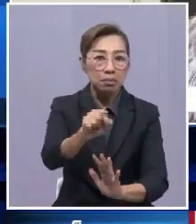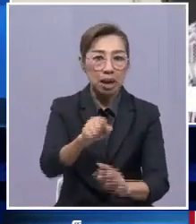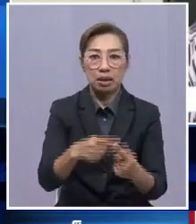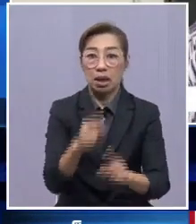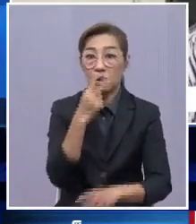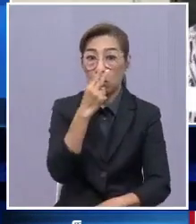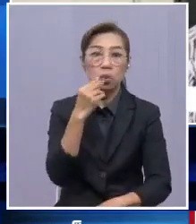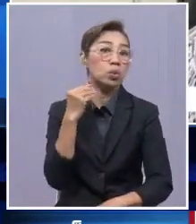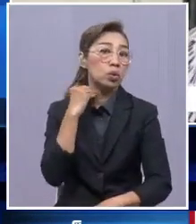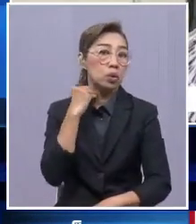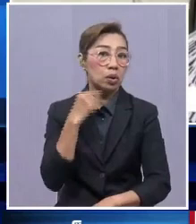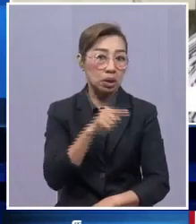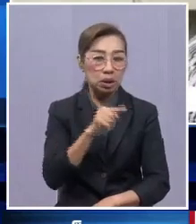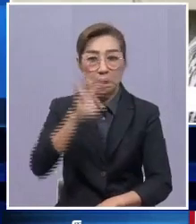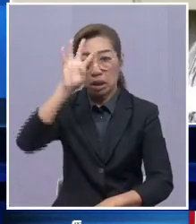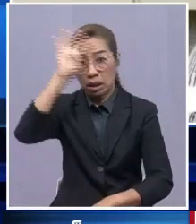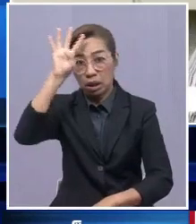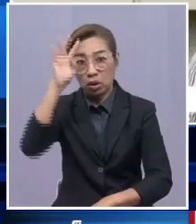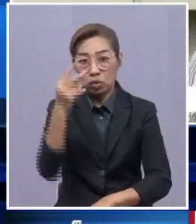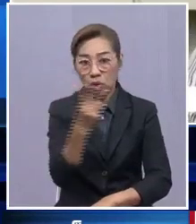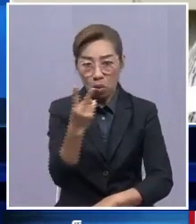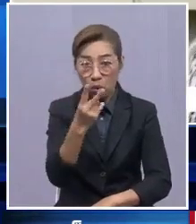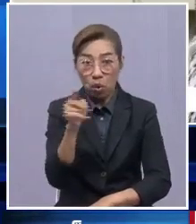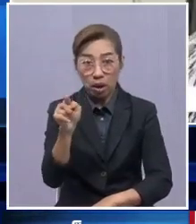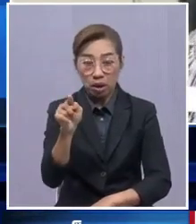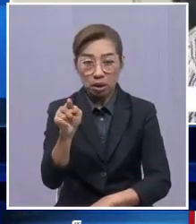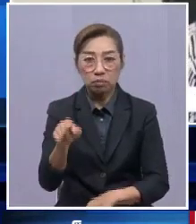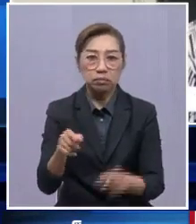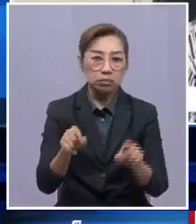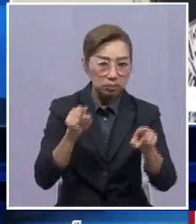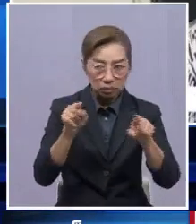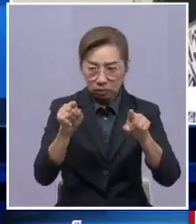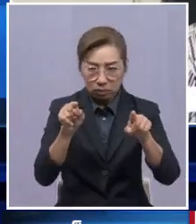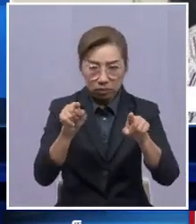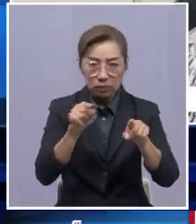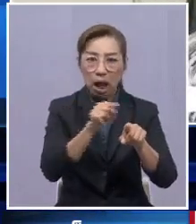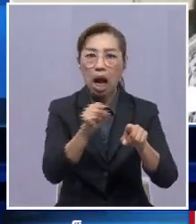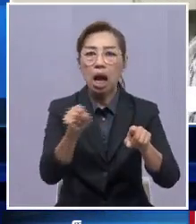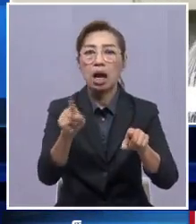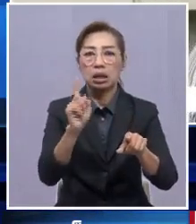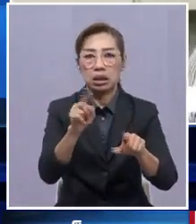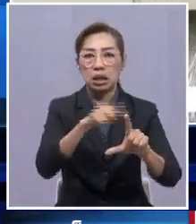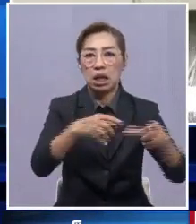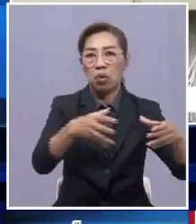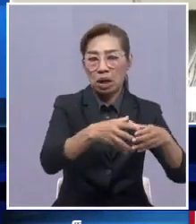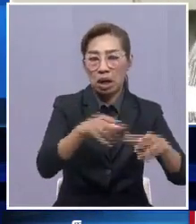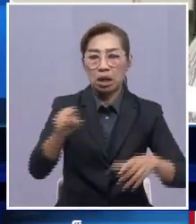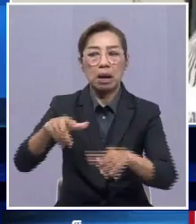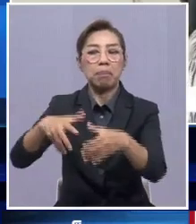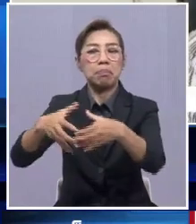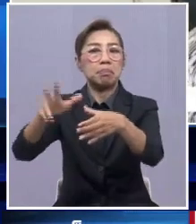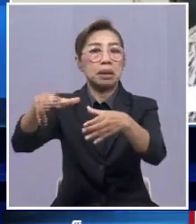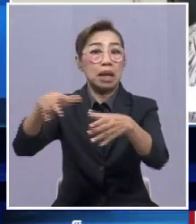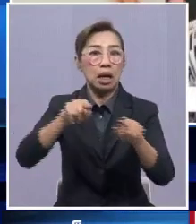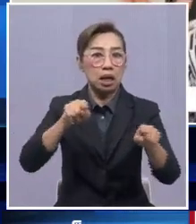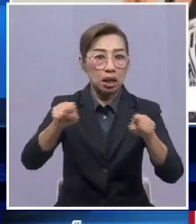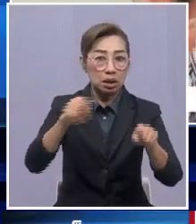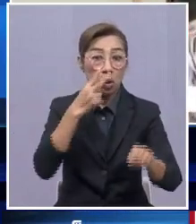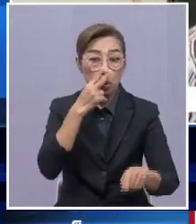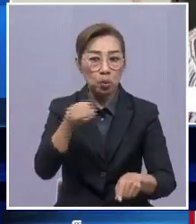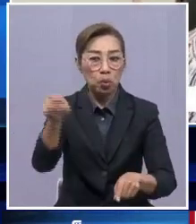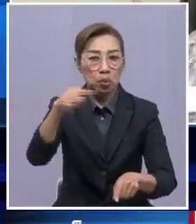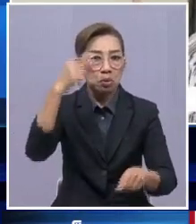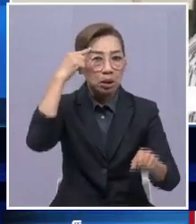พรรคเก้าไกลกับคุณธนาธรจึงรุ่งเรืองกิจอดีตหัวหน้าพรรคอนาคตใหม่เนี่ยนะครับก็จะรู้ว่าก้าวไกลกับเพื่อไทยนั้นเนี่ยถ้ามองในมุมนะ